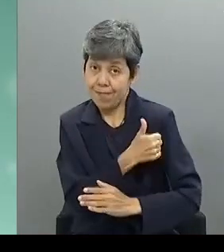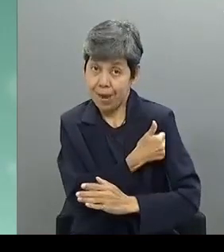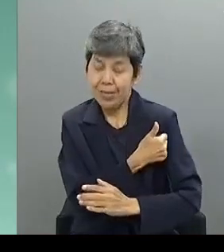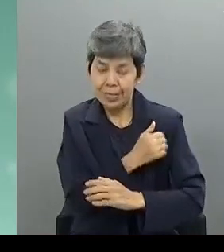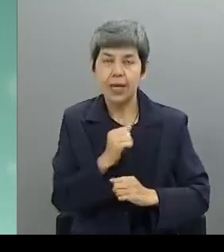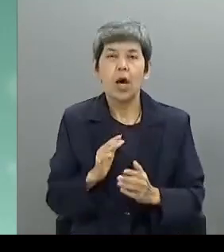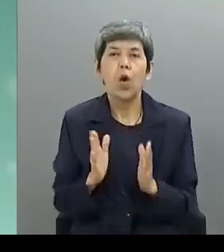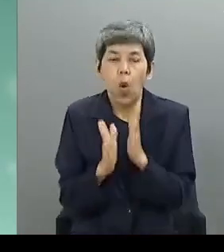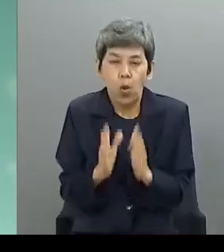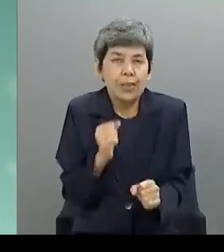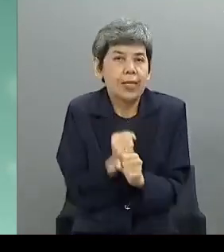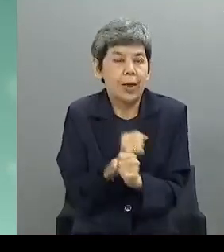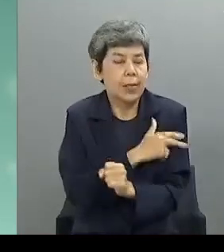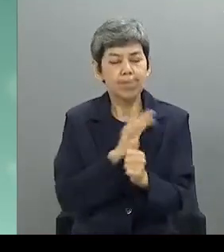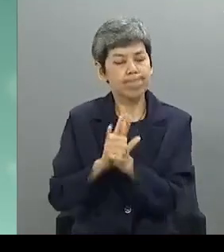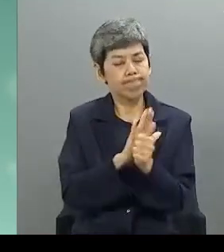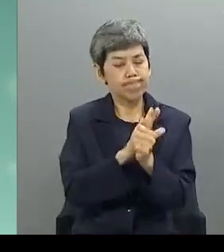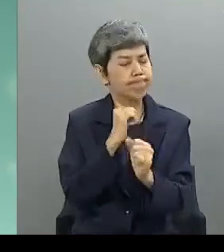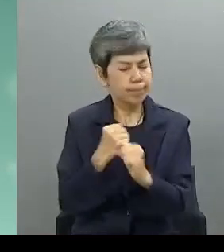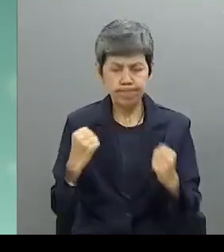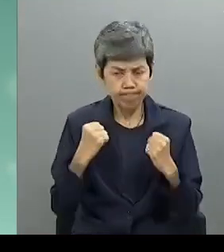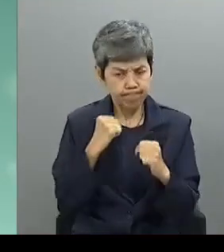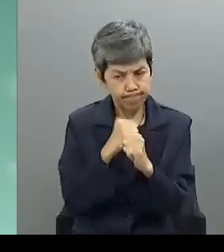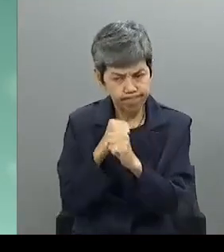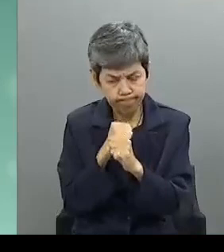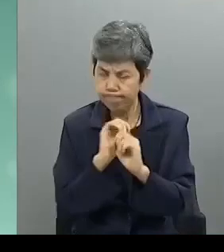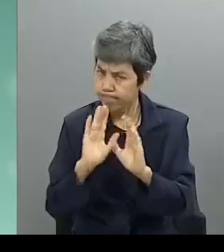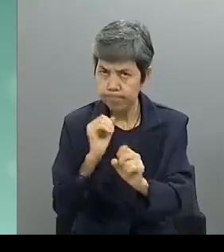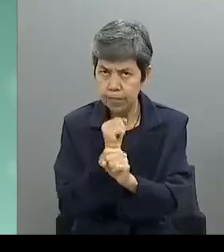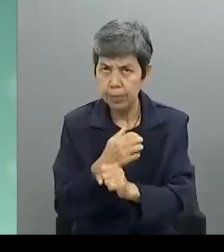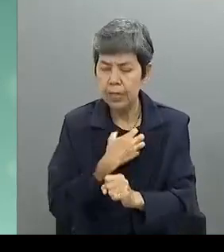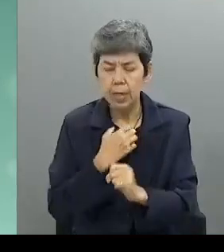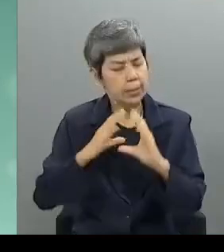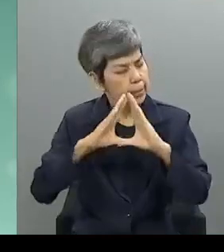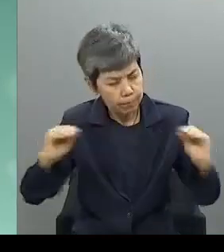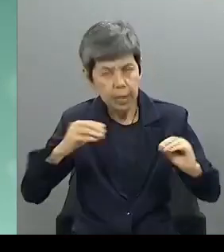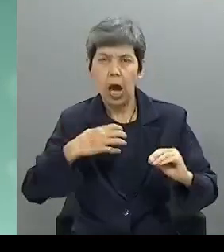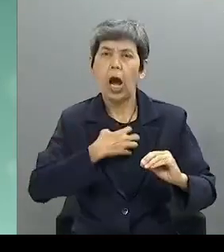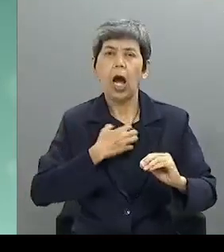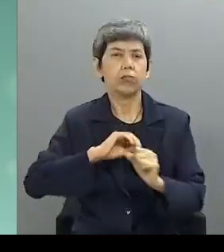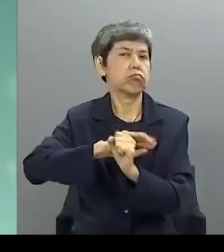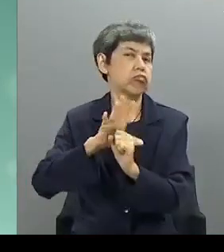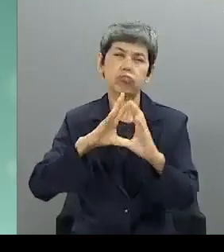ลากรทางการแพทย์ในการต่อสู้โรคเพื่อให้หมดสิ้นไปจากประเทศไทยโดยเร็ว